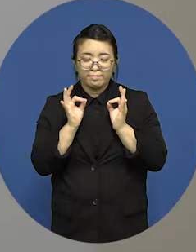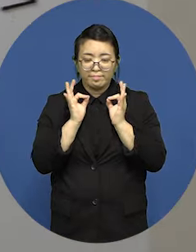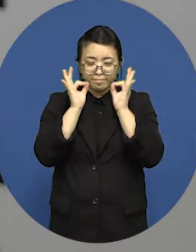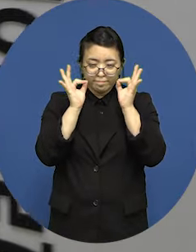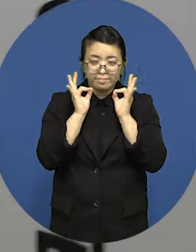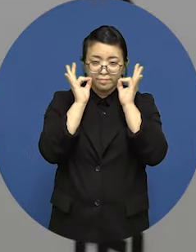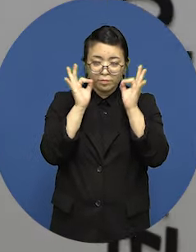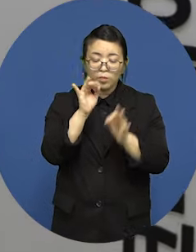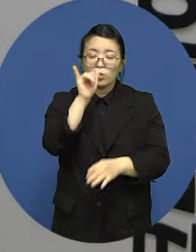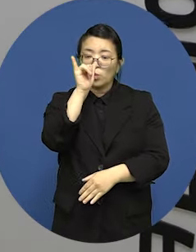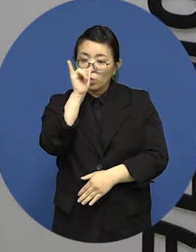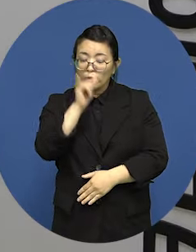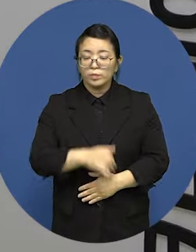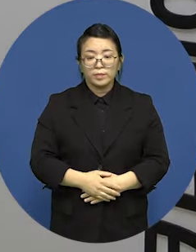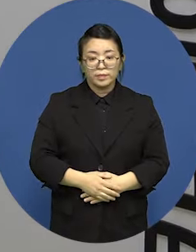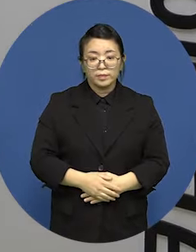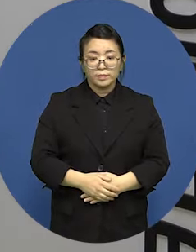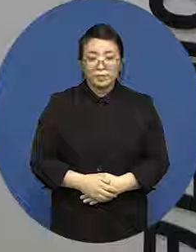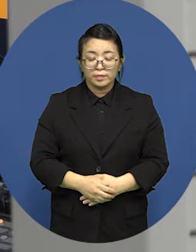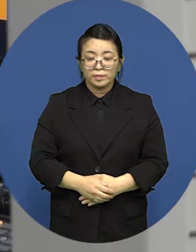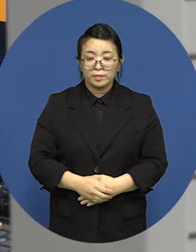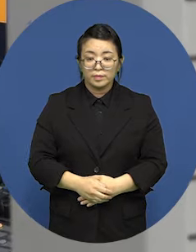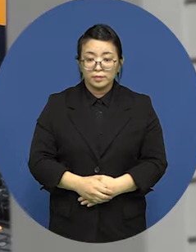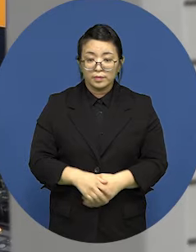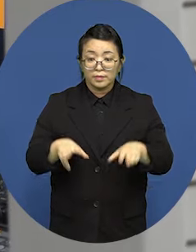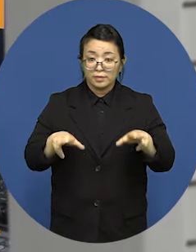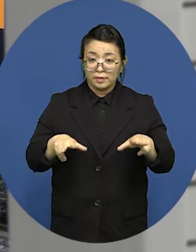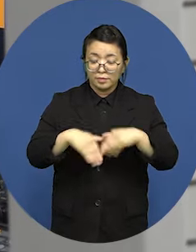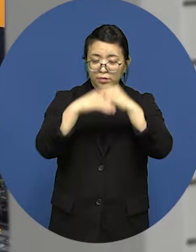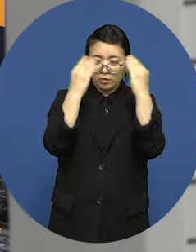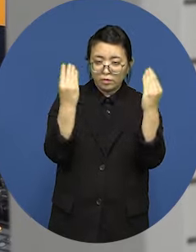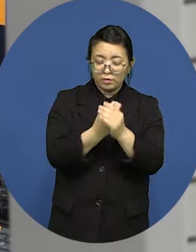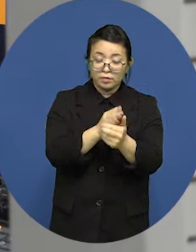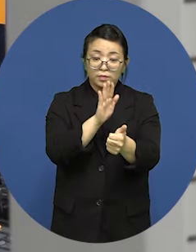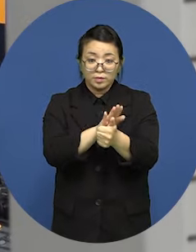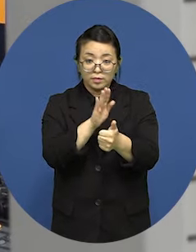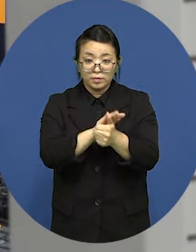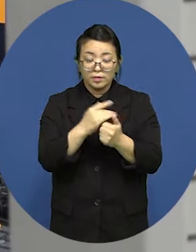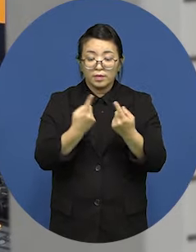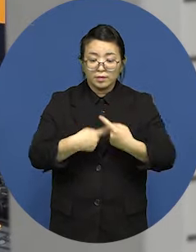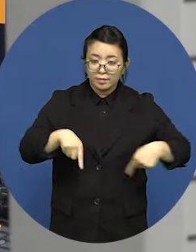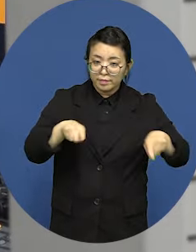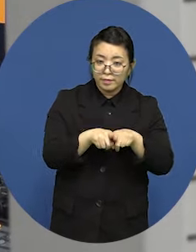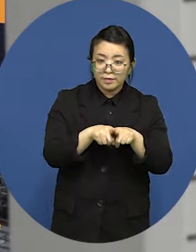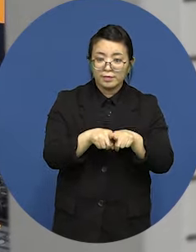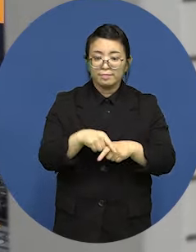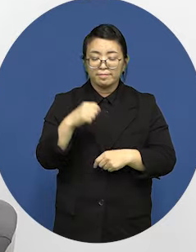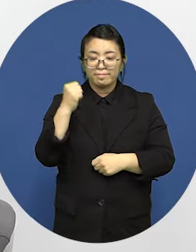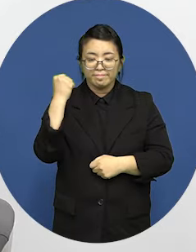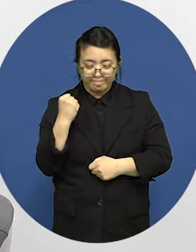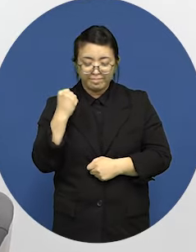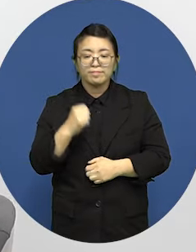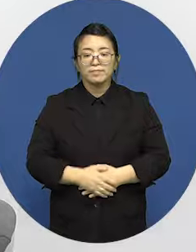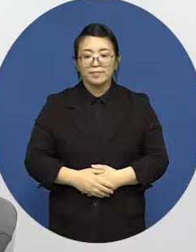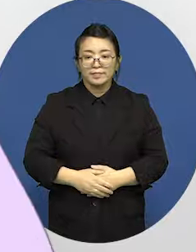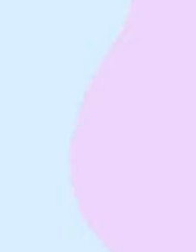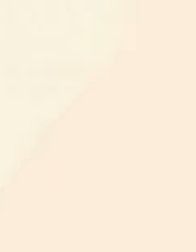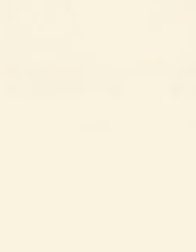이렇게 지역을 활기차게 만들기 위해서 모두 노력을 하고 있었네요. 우리 모두 응원하고 함께